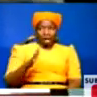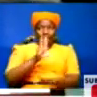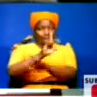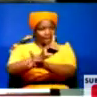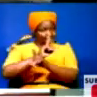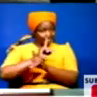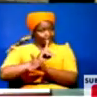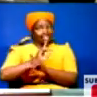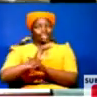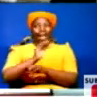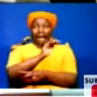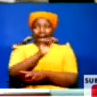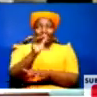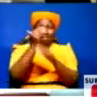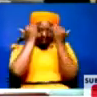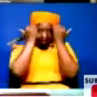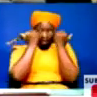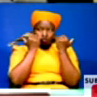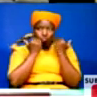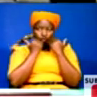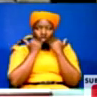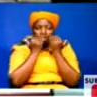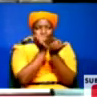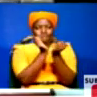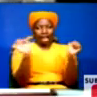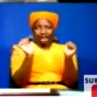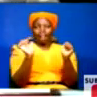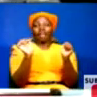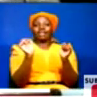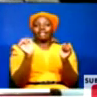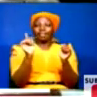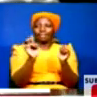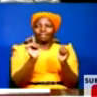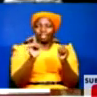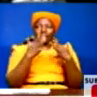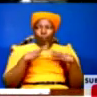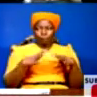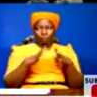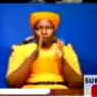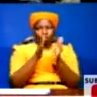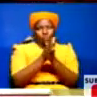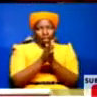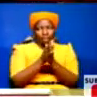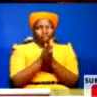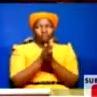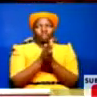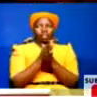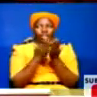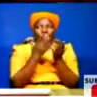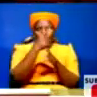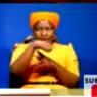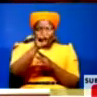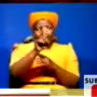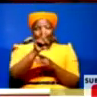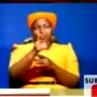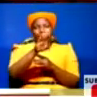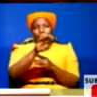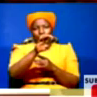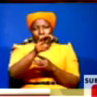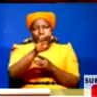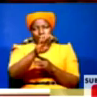walitoa wito kwa mahakama kuachilia huru wateja hao kwa dhamana ifao ili kuwezesha kuhudhuria vikao vya